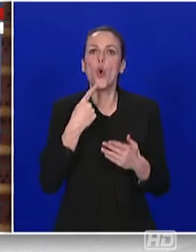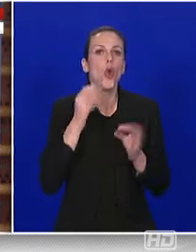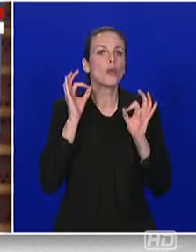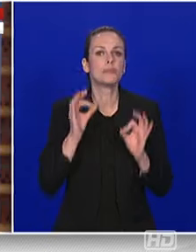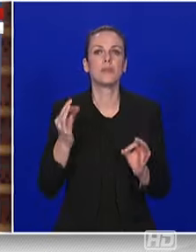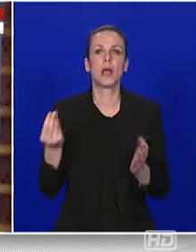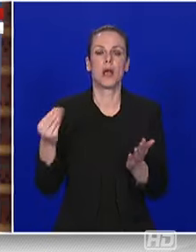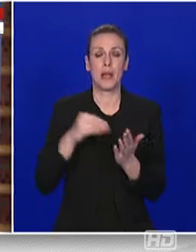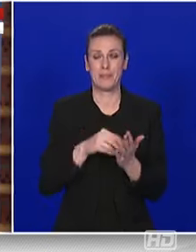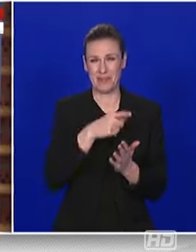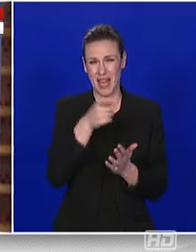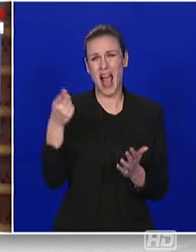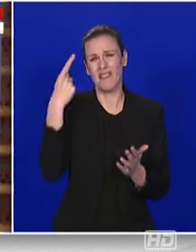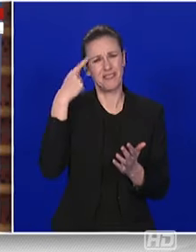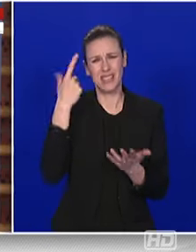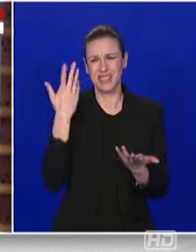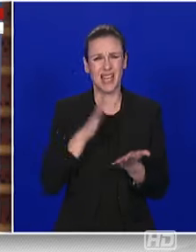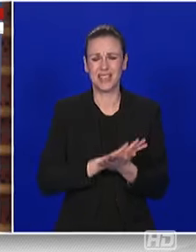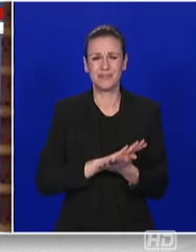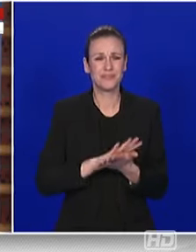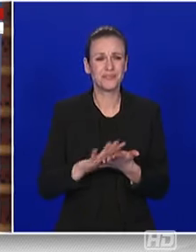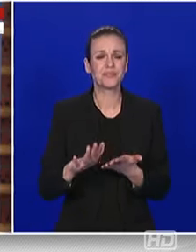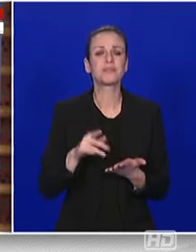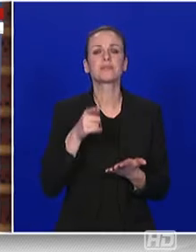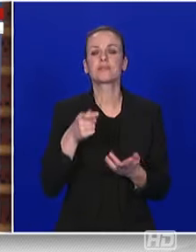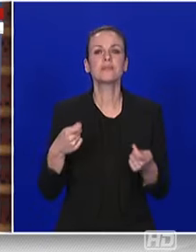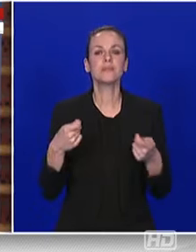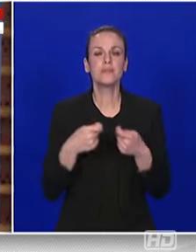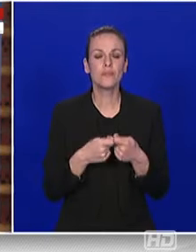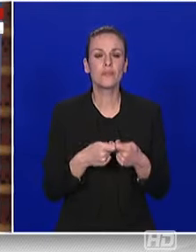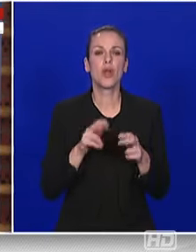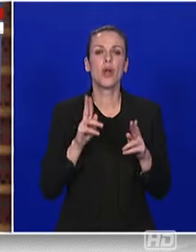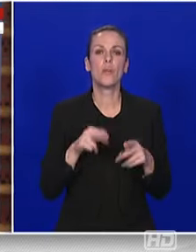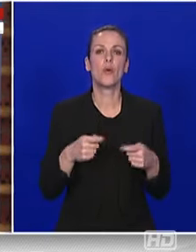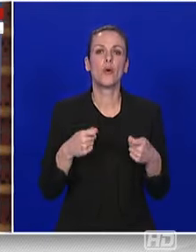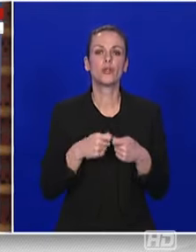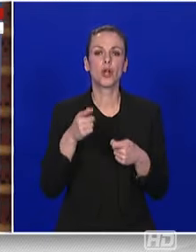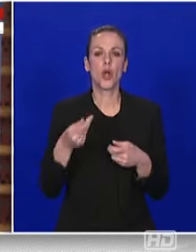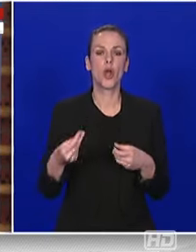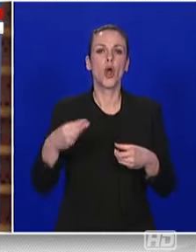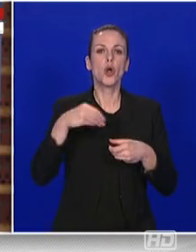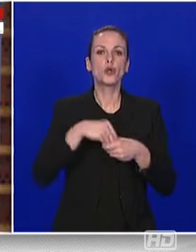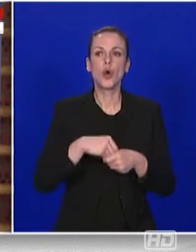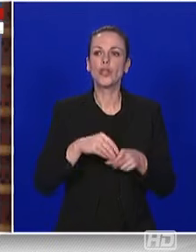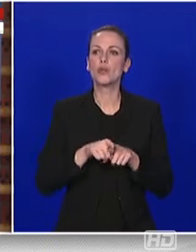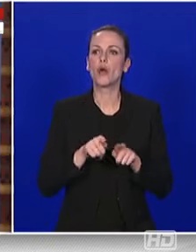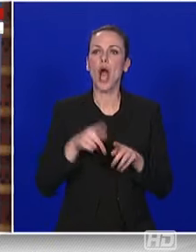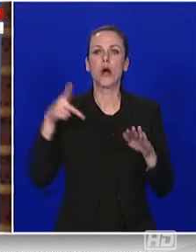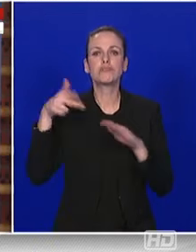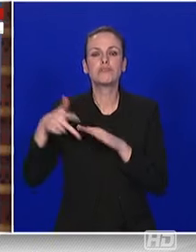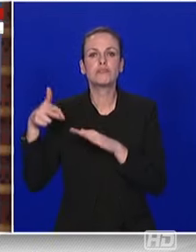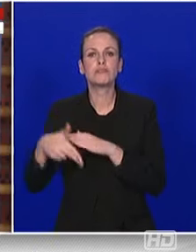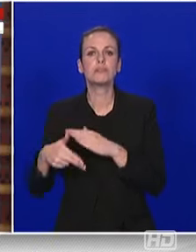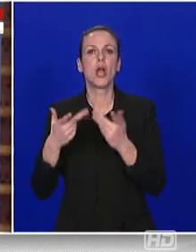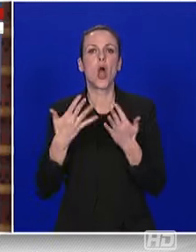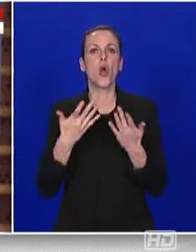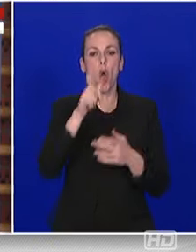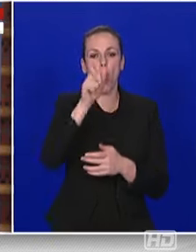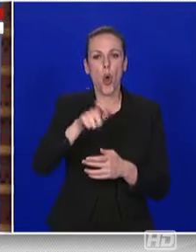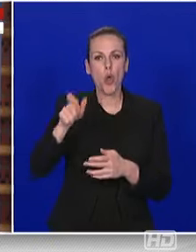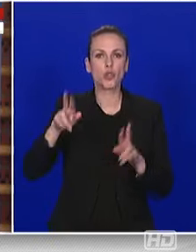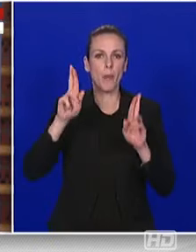i sami da se one odnose i mogu odnositi na dodatnu restrikciju broja ljudi koji se